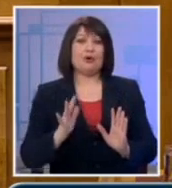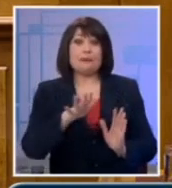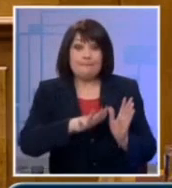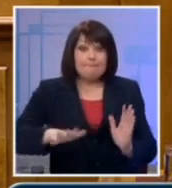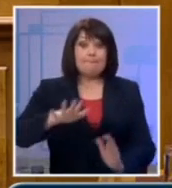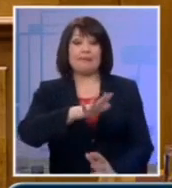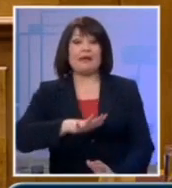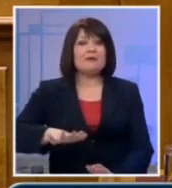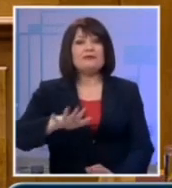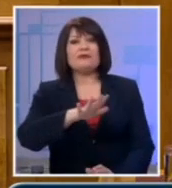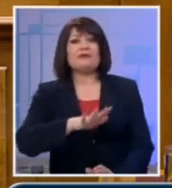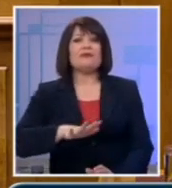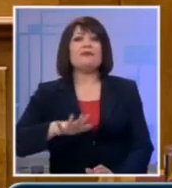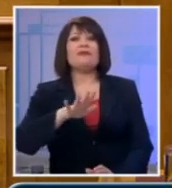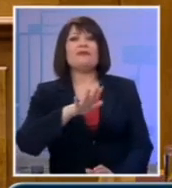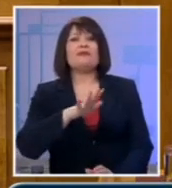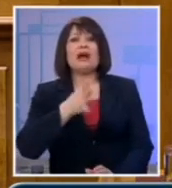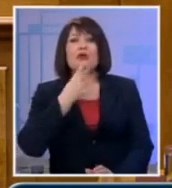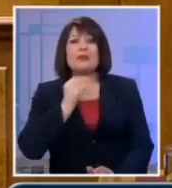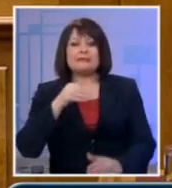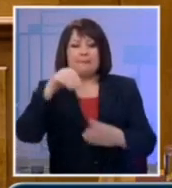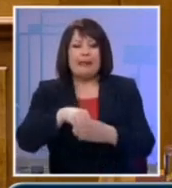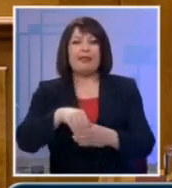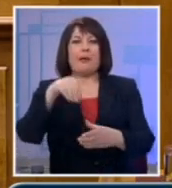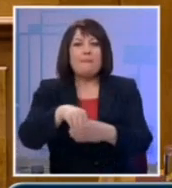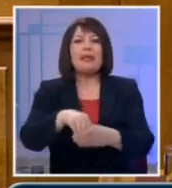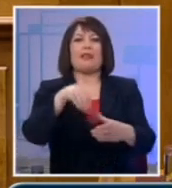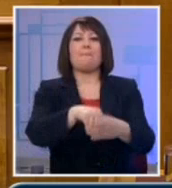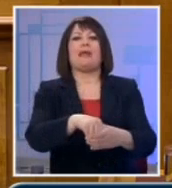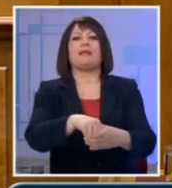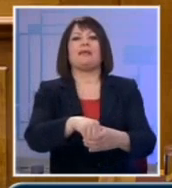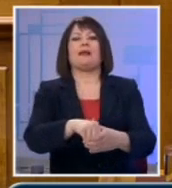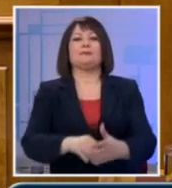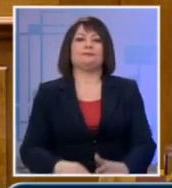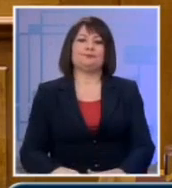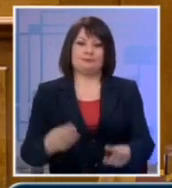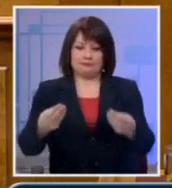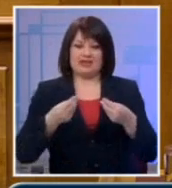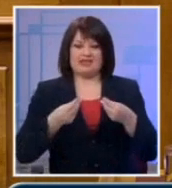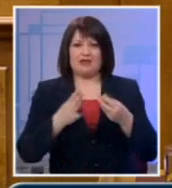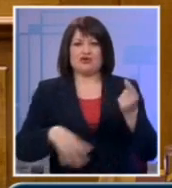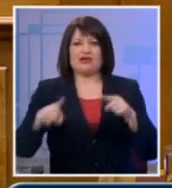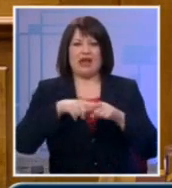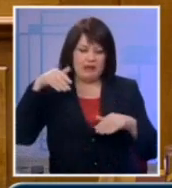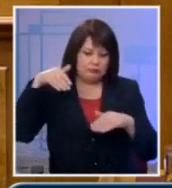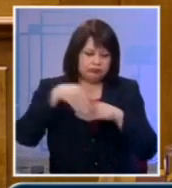περιβάλλον ήταν ναρκοθετημένο. Παρά το γεγονός ότι παραλάβαμε μια χώρα όχι στο χείλος του